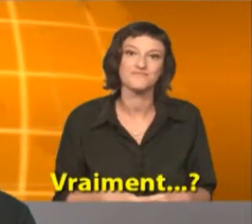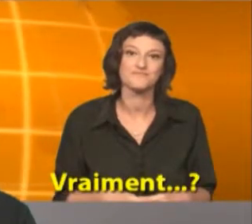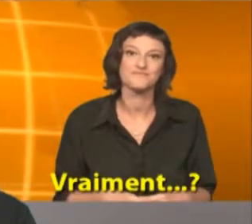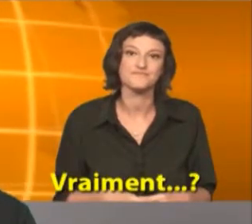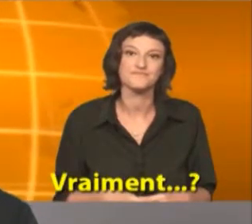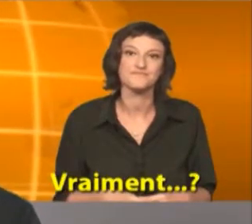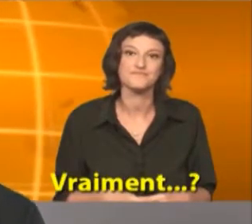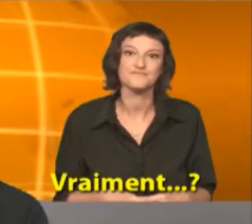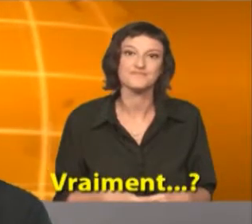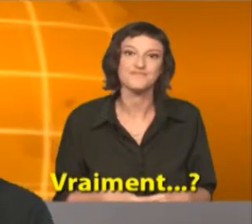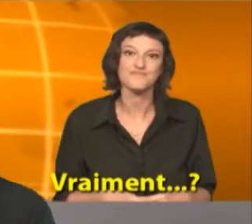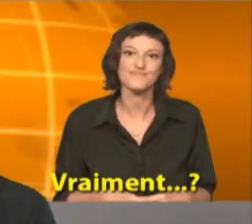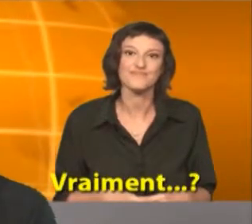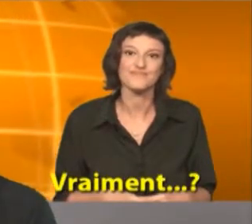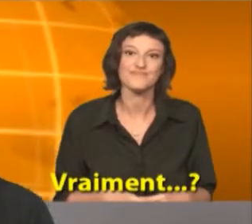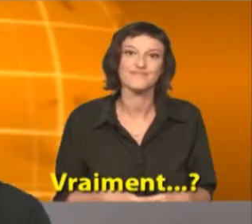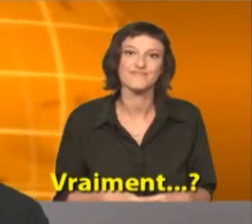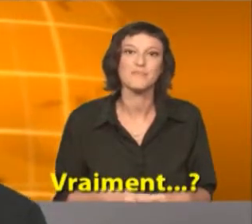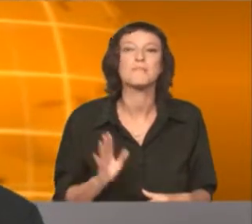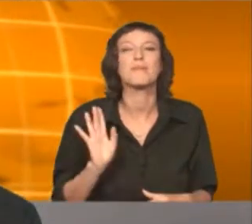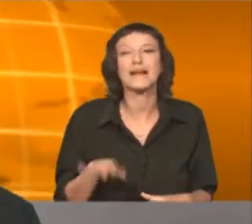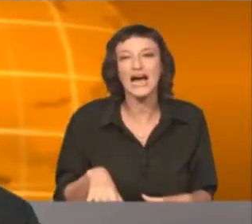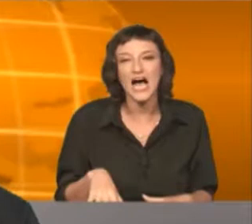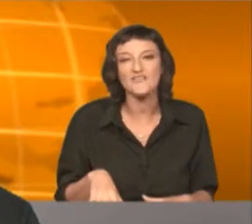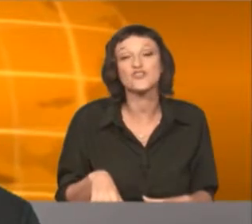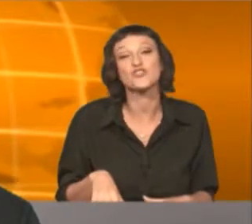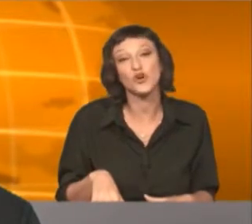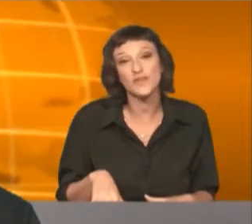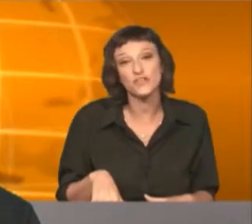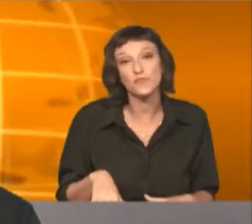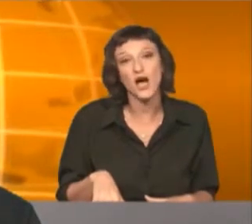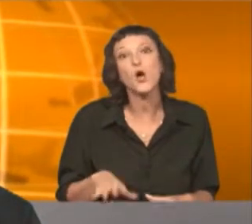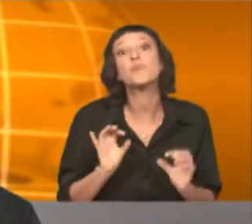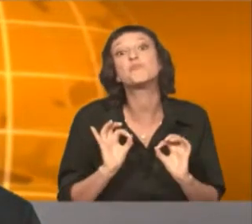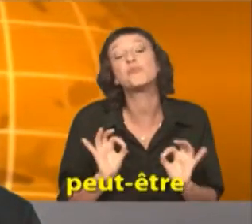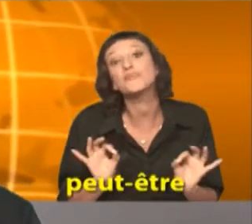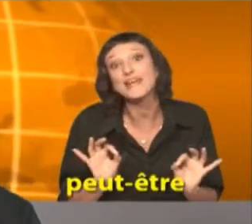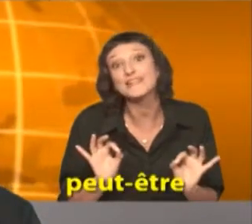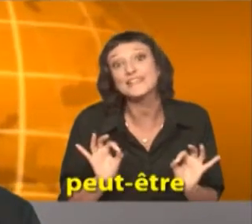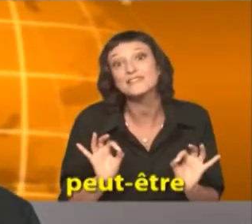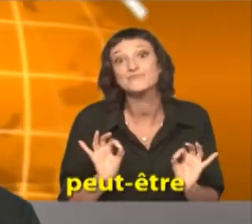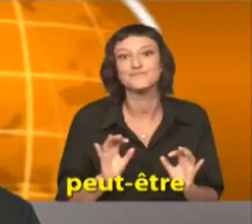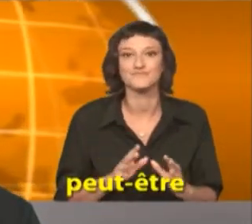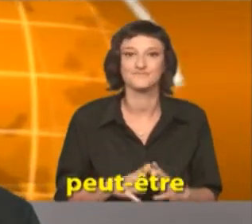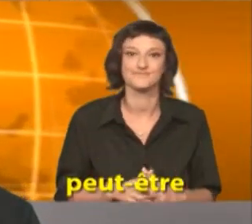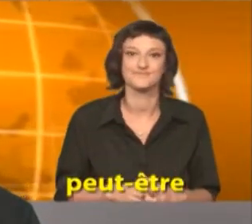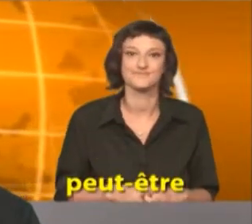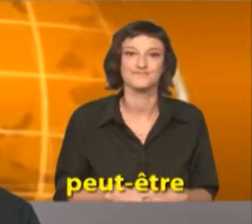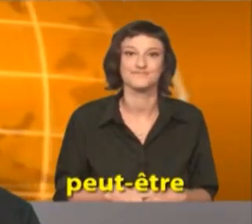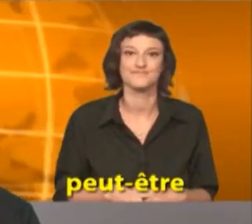Veramente? Veramente? Pas grave, je reviendrai demain. Peut-être.